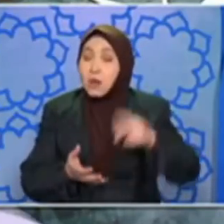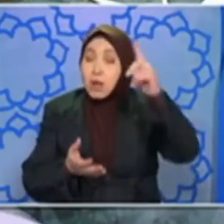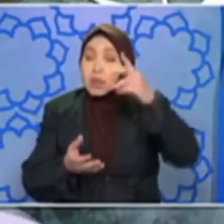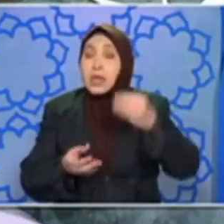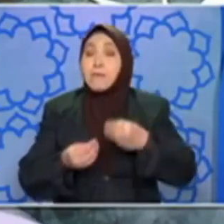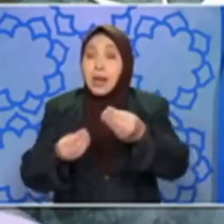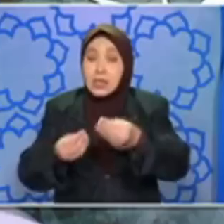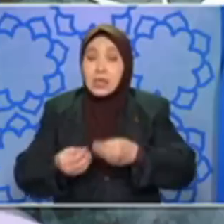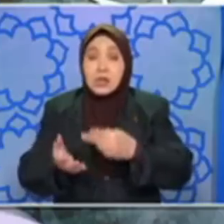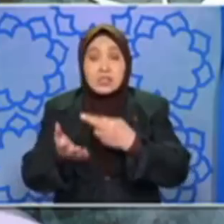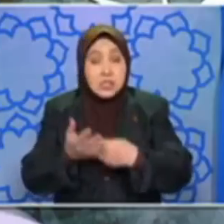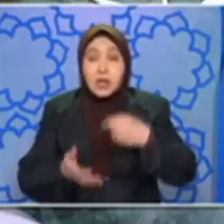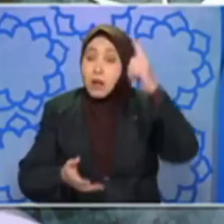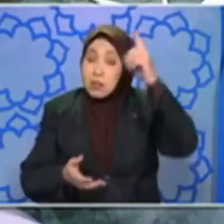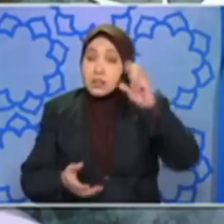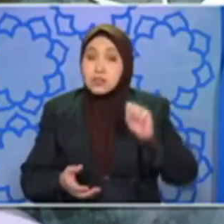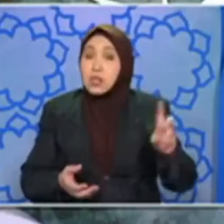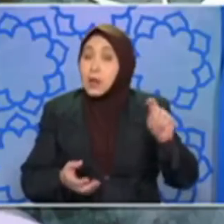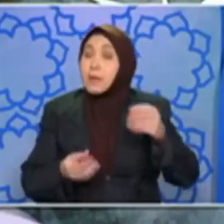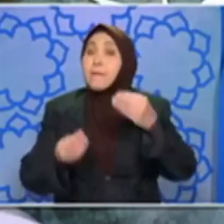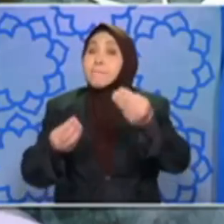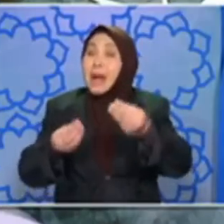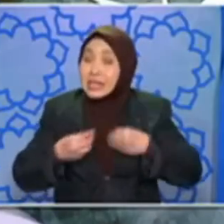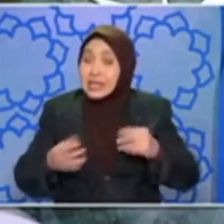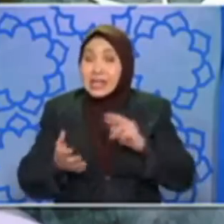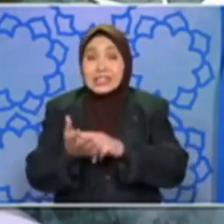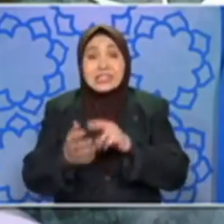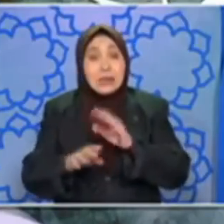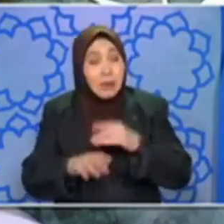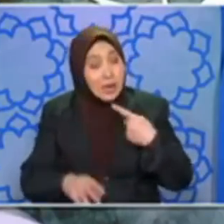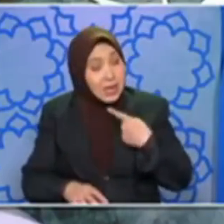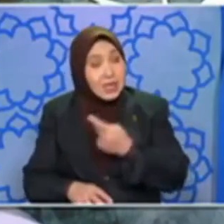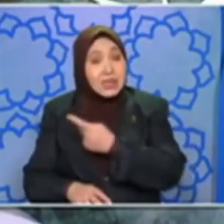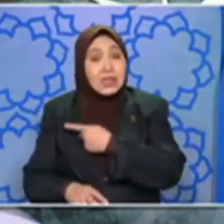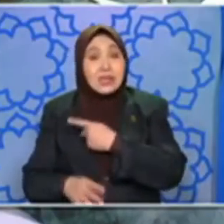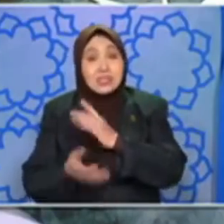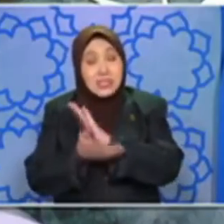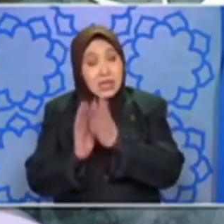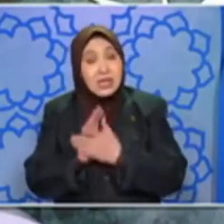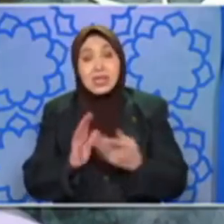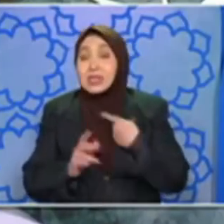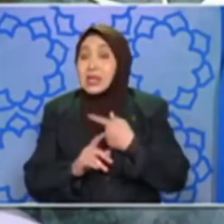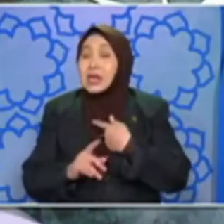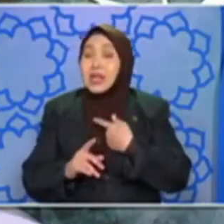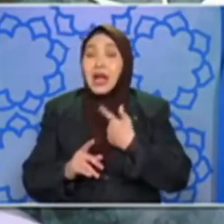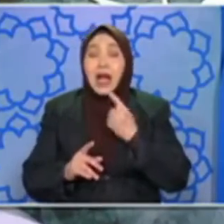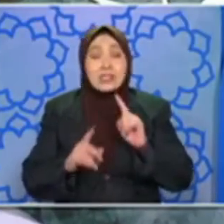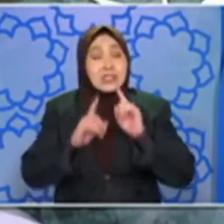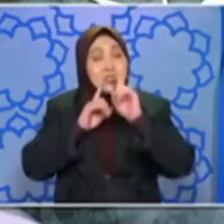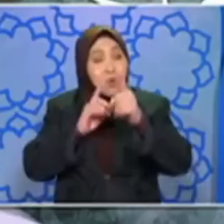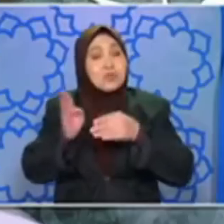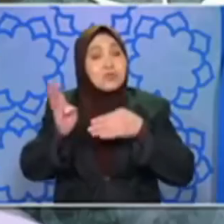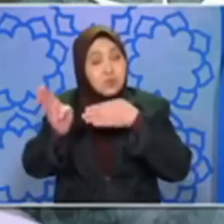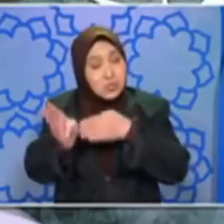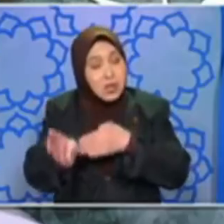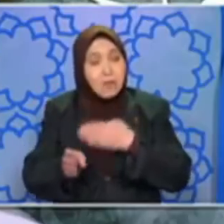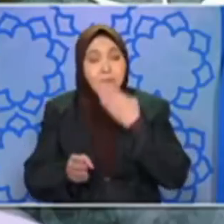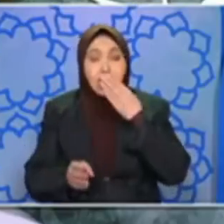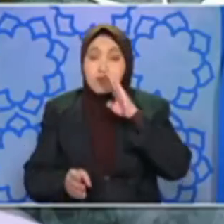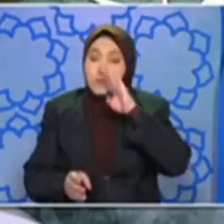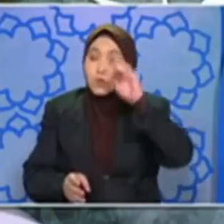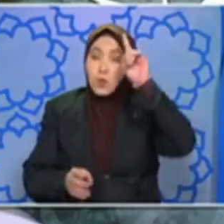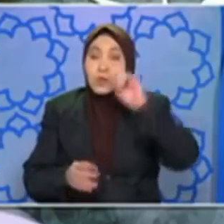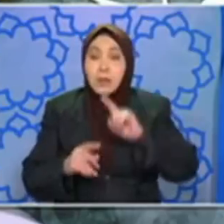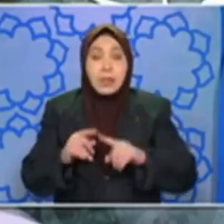merezeki. Allah Subhanahu Wa Taala yang memberi rezeki kepada kita. Kita disuruh sunnahnya untuk berusaha. Tapi kita